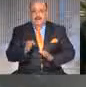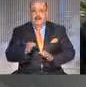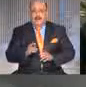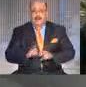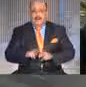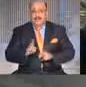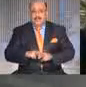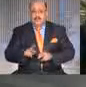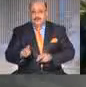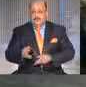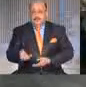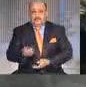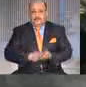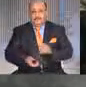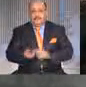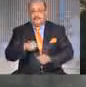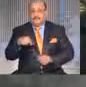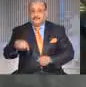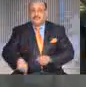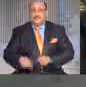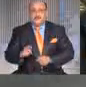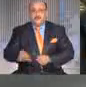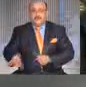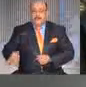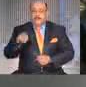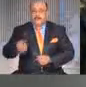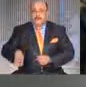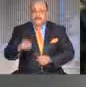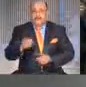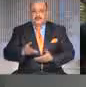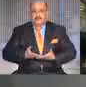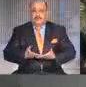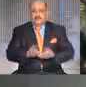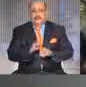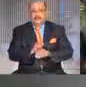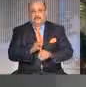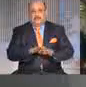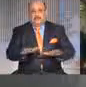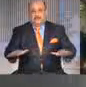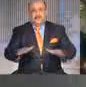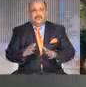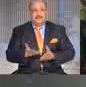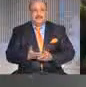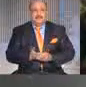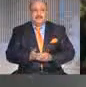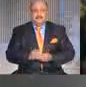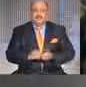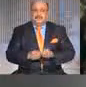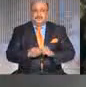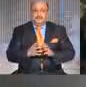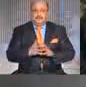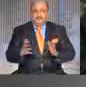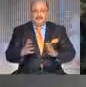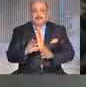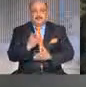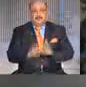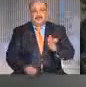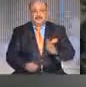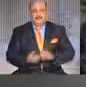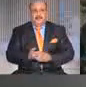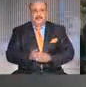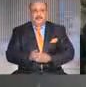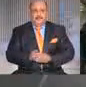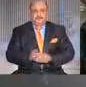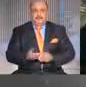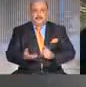ملك السيد الوالد ومشى لفرنسا، ترد الخدام، ومن وقتها نعانوا. لكن اللي زادنا معناها مشاكل